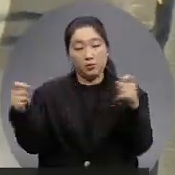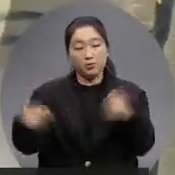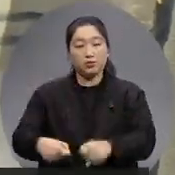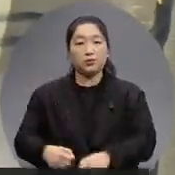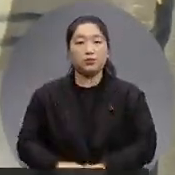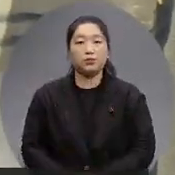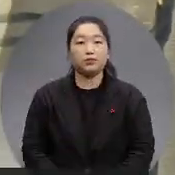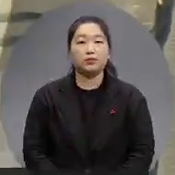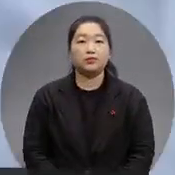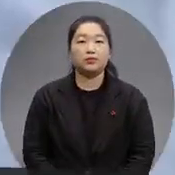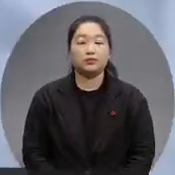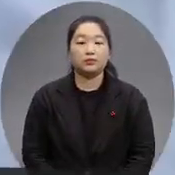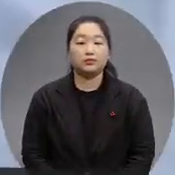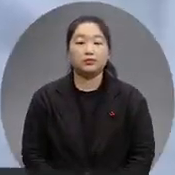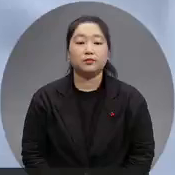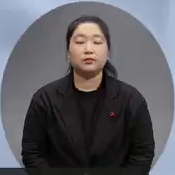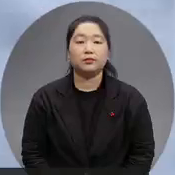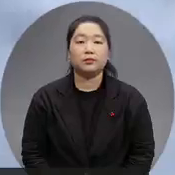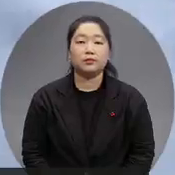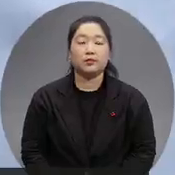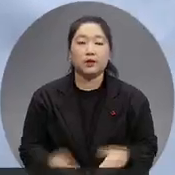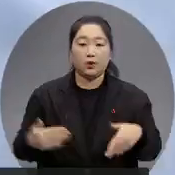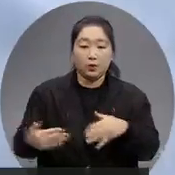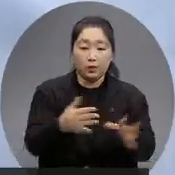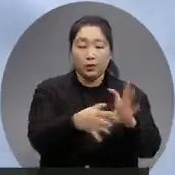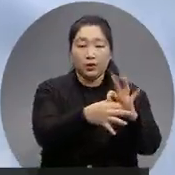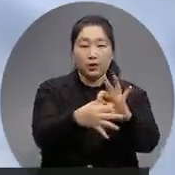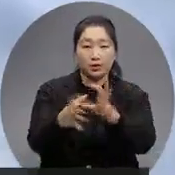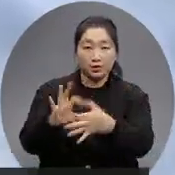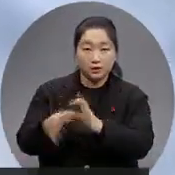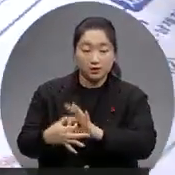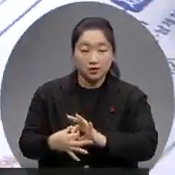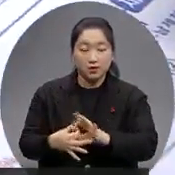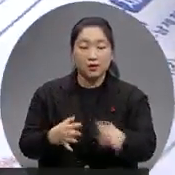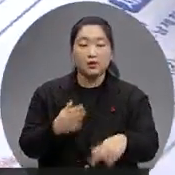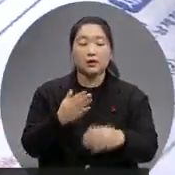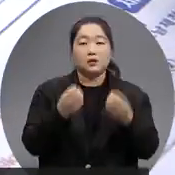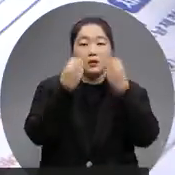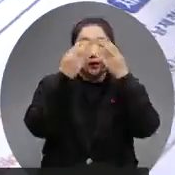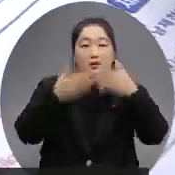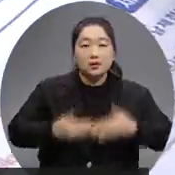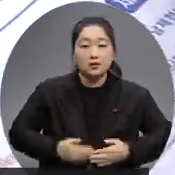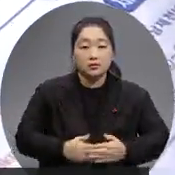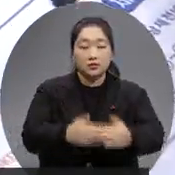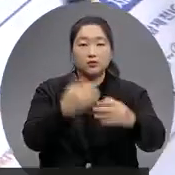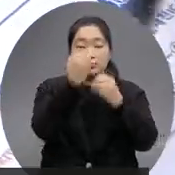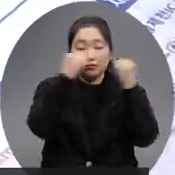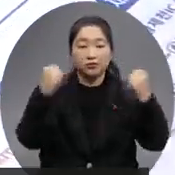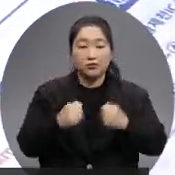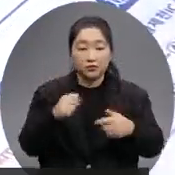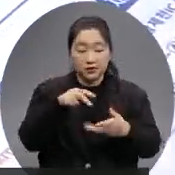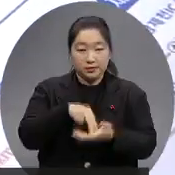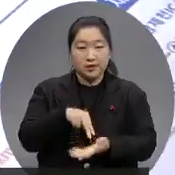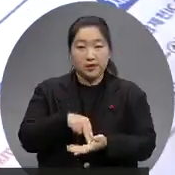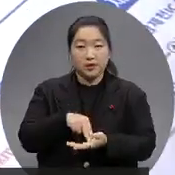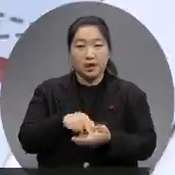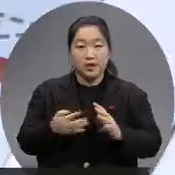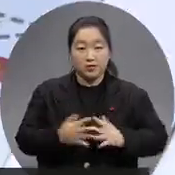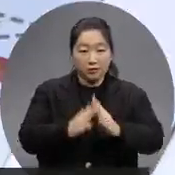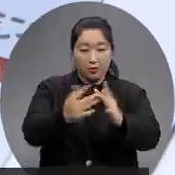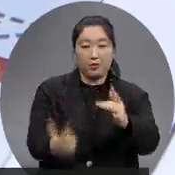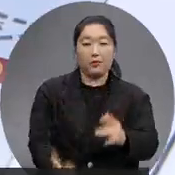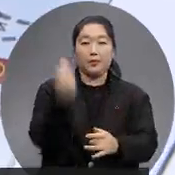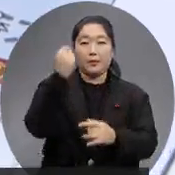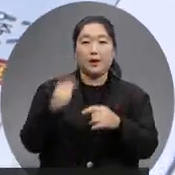걸로 알려져 있습니다. 이 도로와 연계한 동부축 고속도로 신설을 추진 중인 충청북도는 건설 속도가